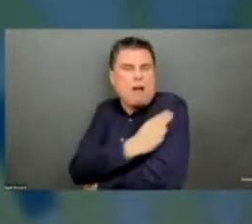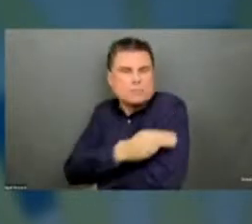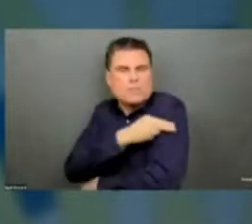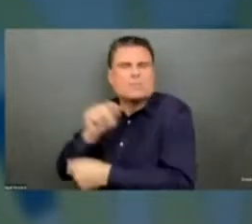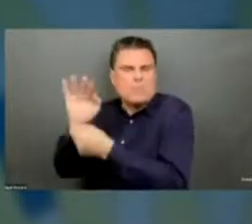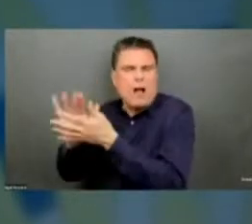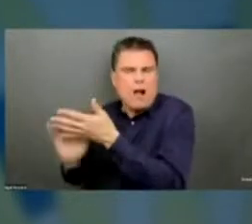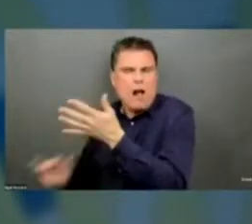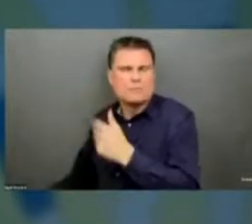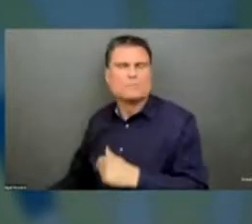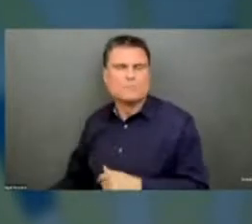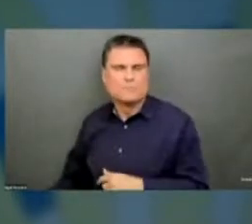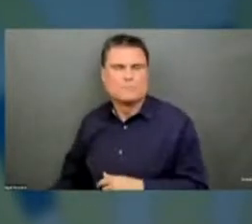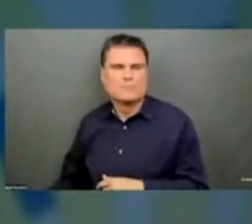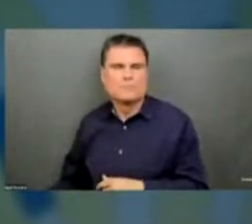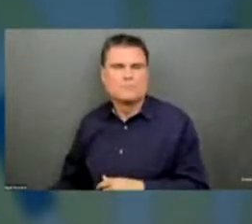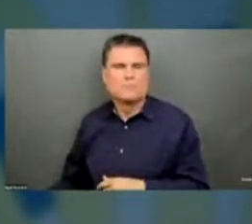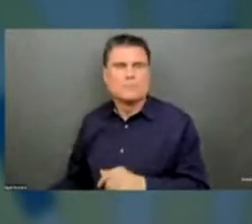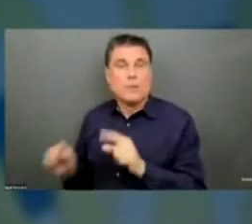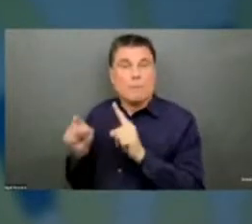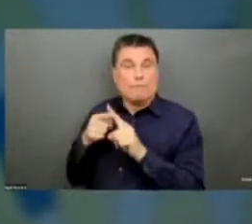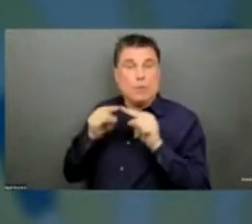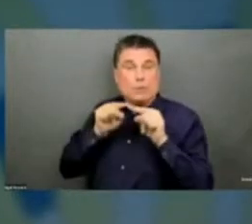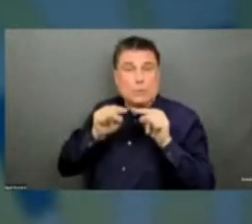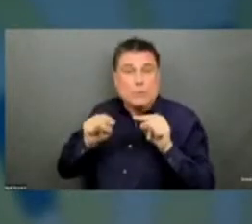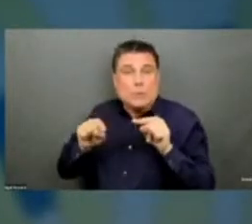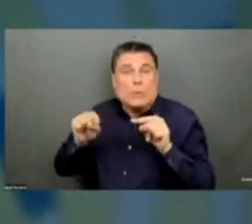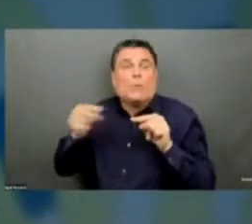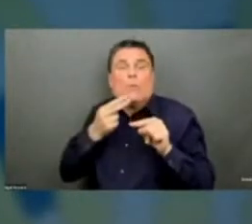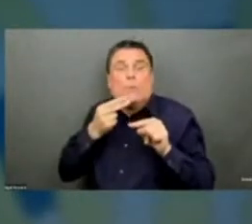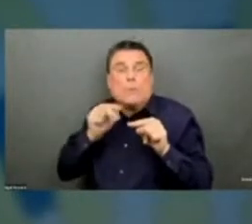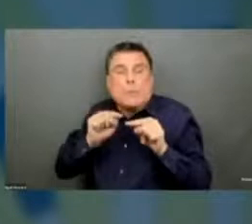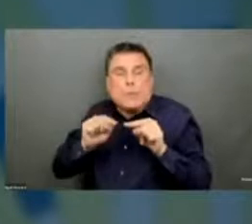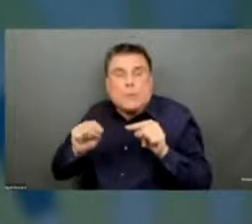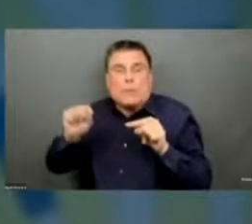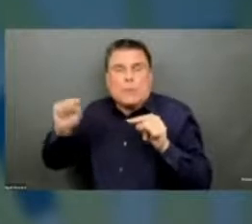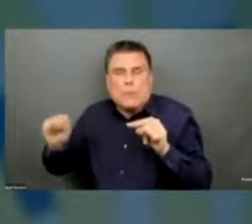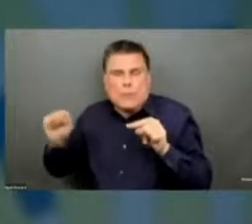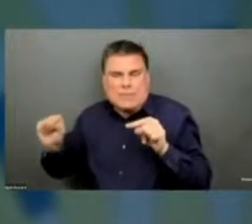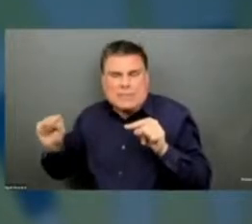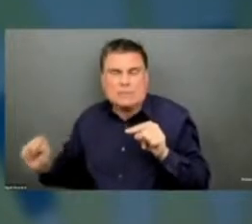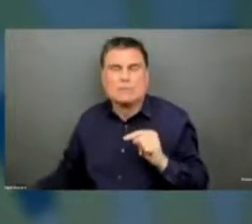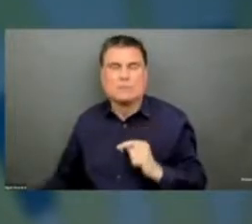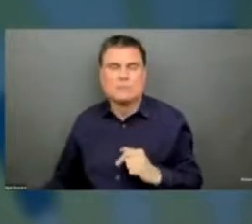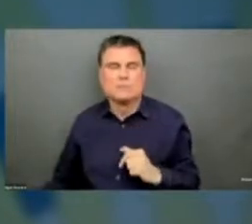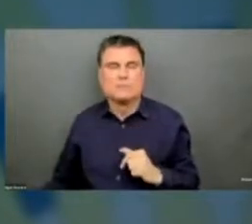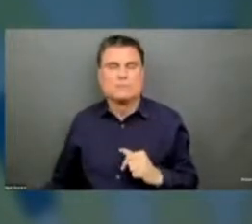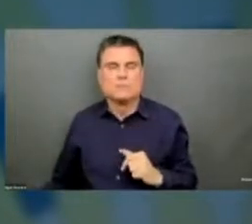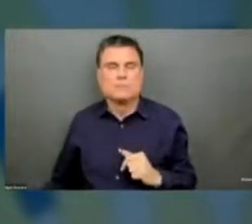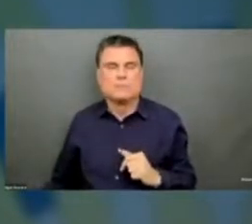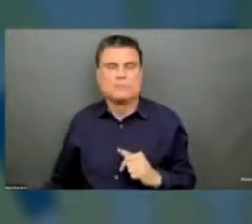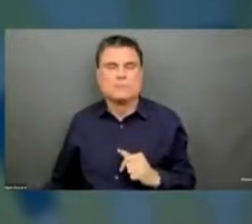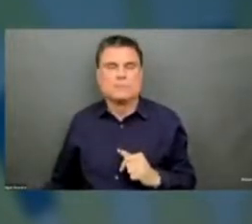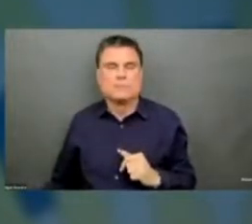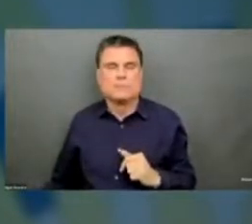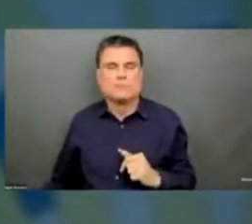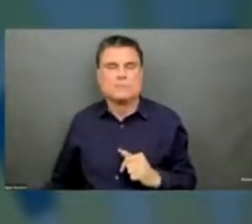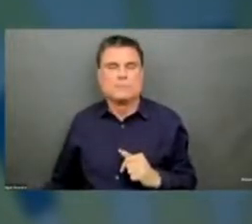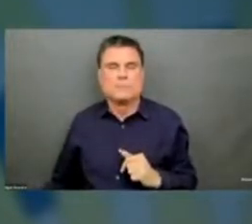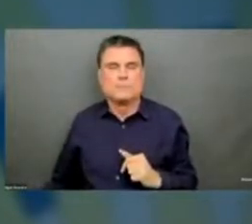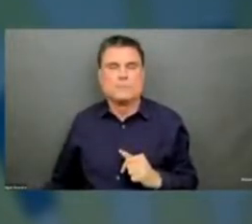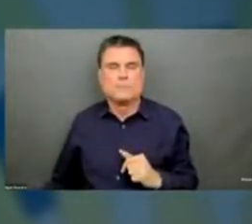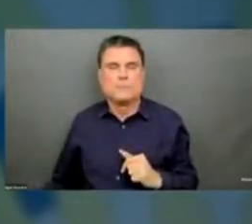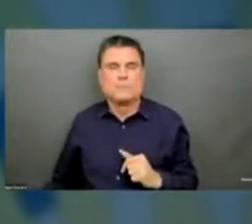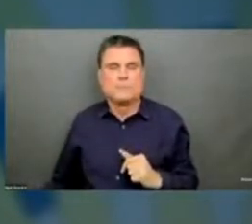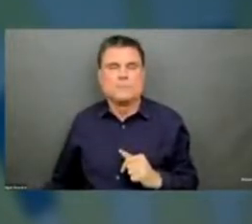，4601呢是住院的，1391个是死亡的，那个78000多